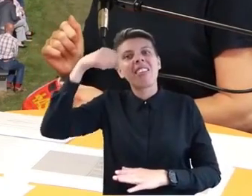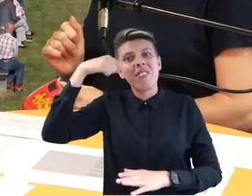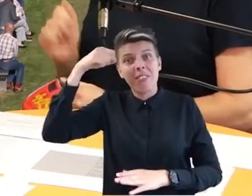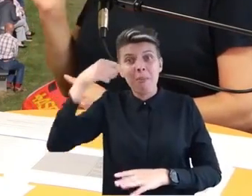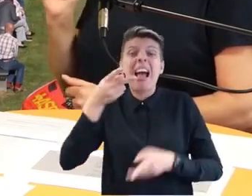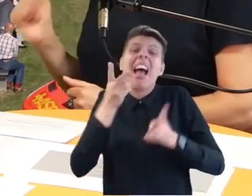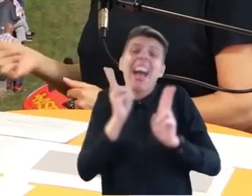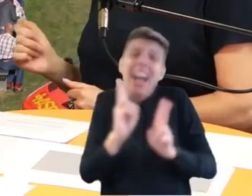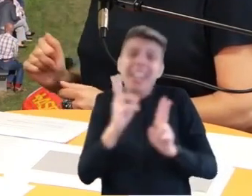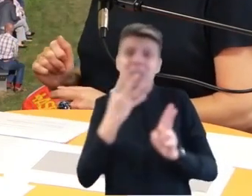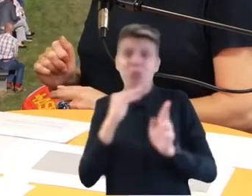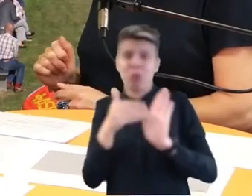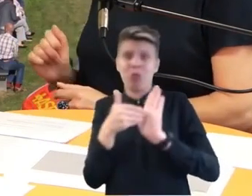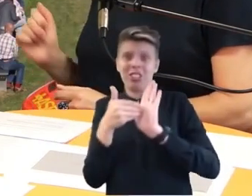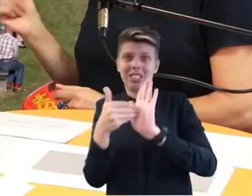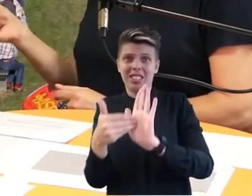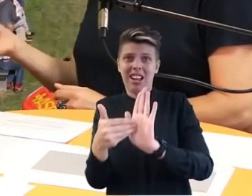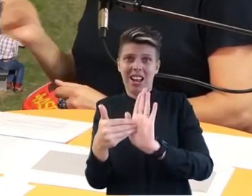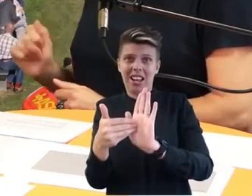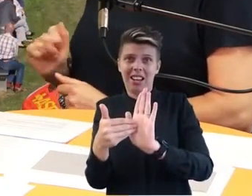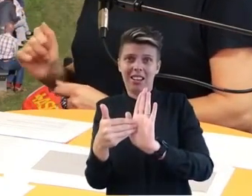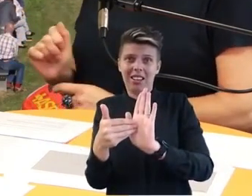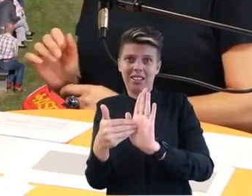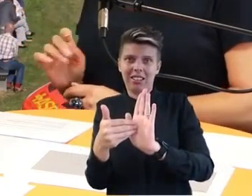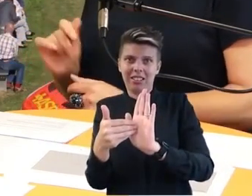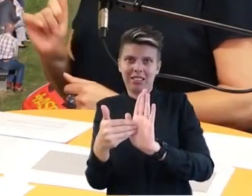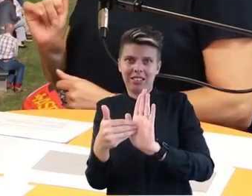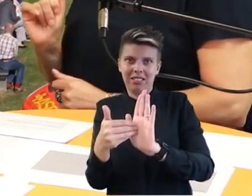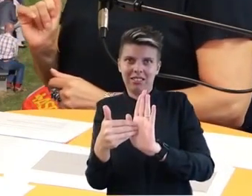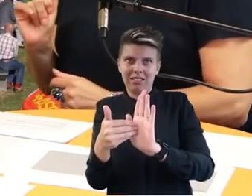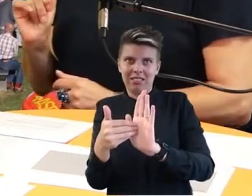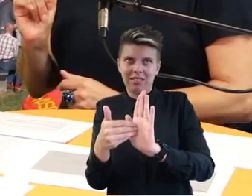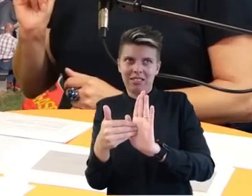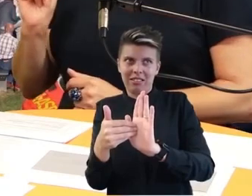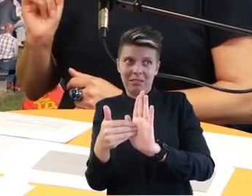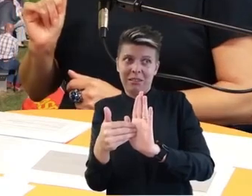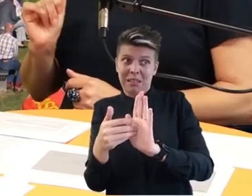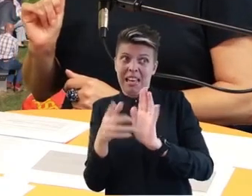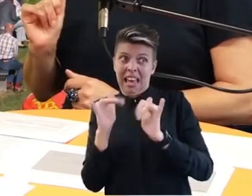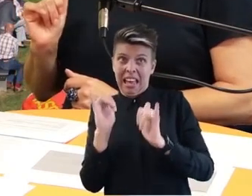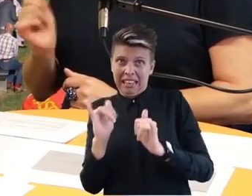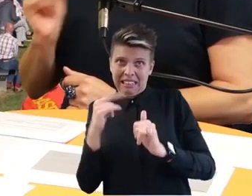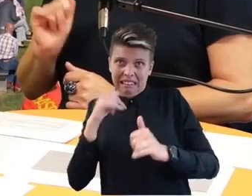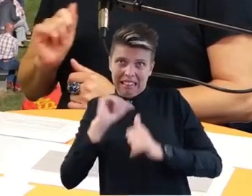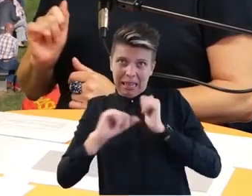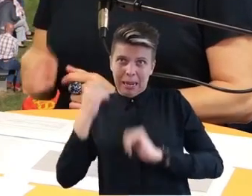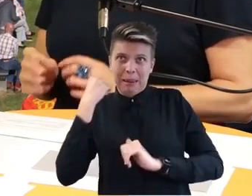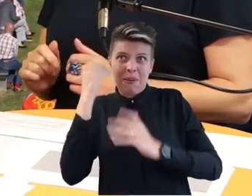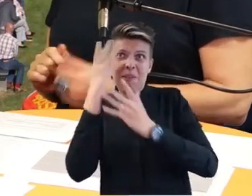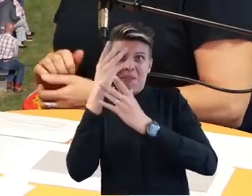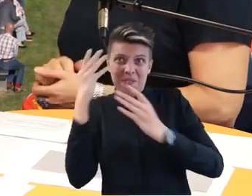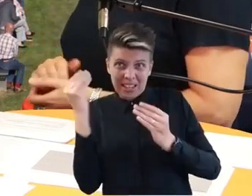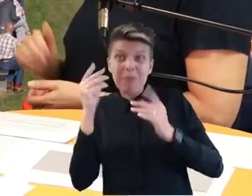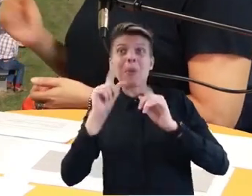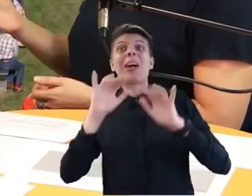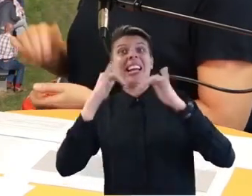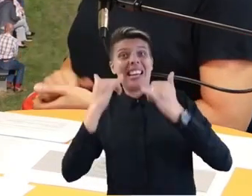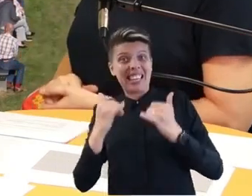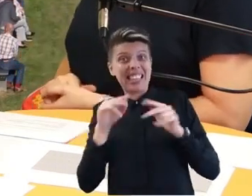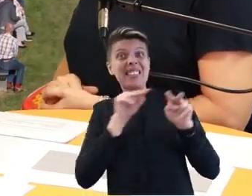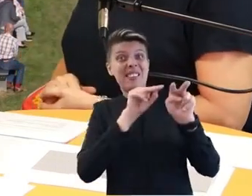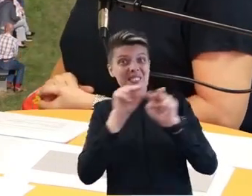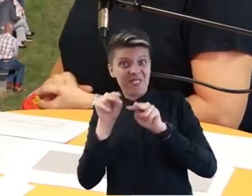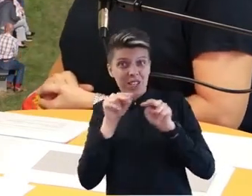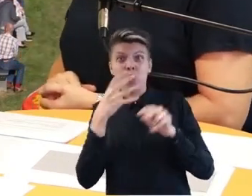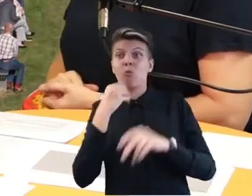zeigen wollte büro sie mit mir sprechen ich würde das einfach jetzt nachholen und wir gucken uns